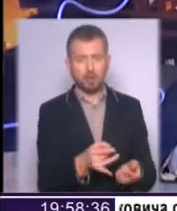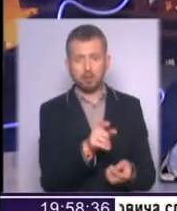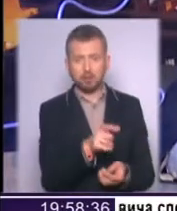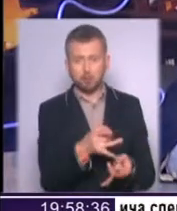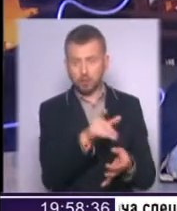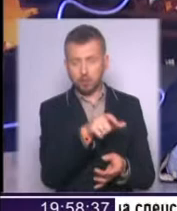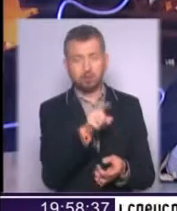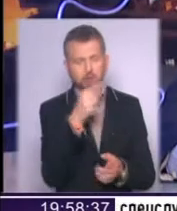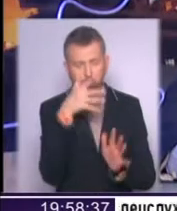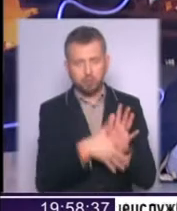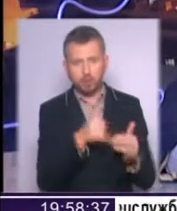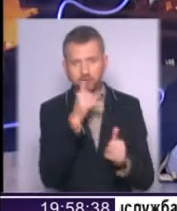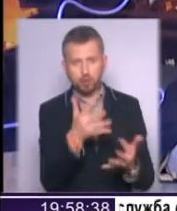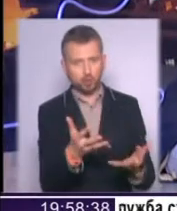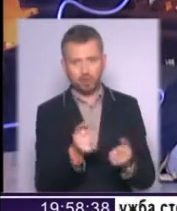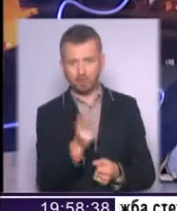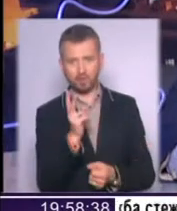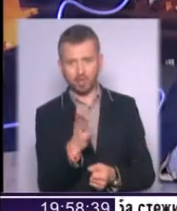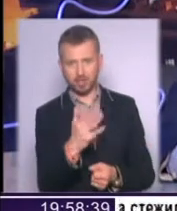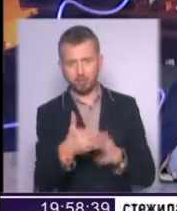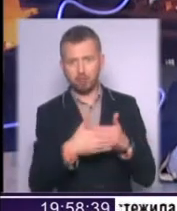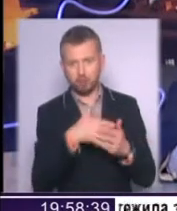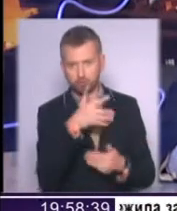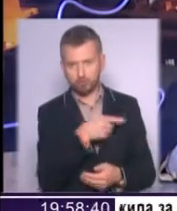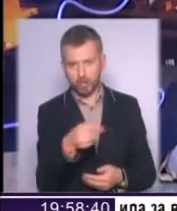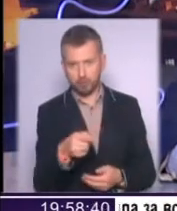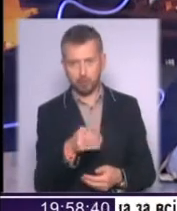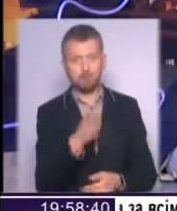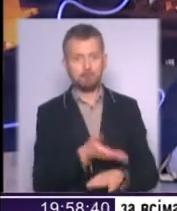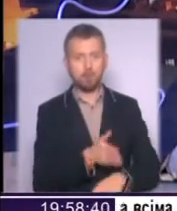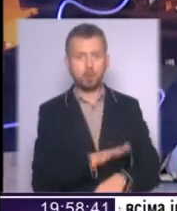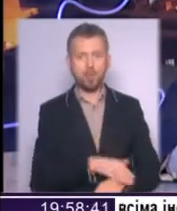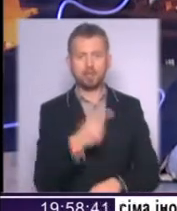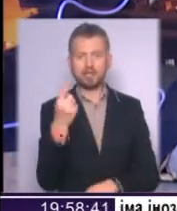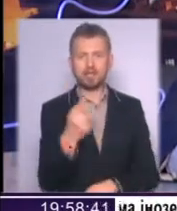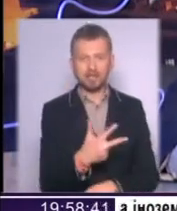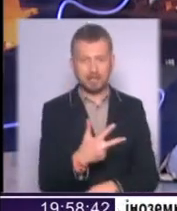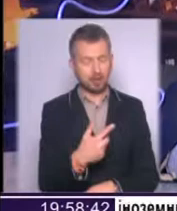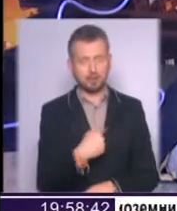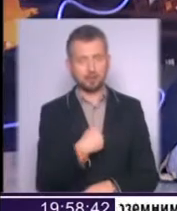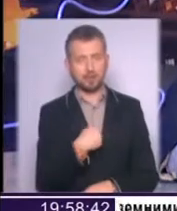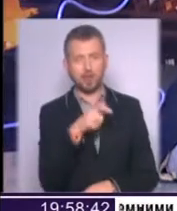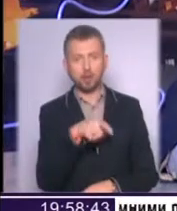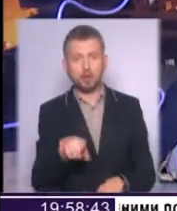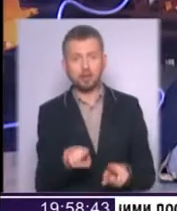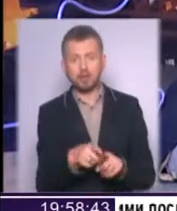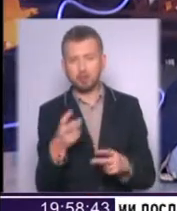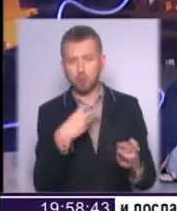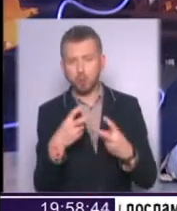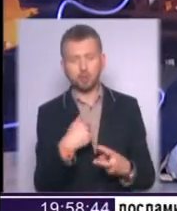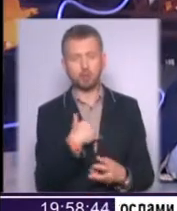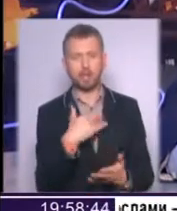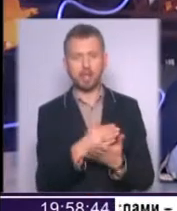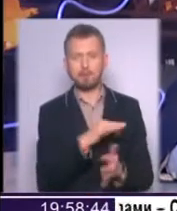розуміють, що вони не можуть отримати квартири найближчим часом. В Полтаві третина людей таких приходить. У мене є